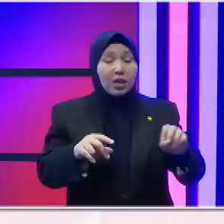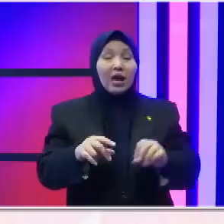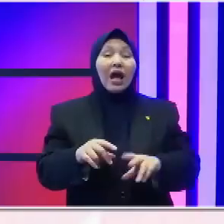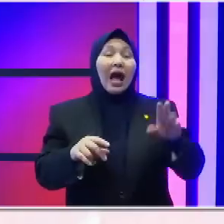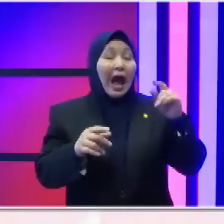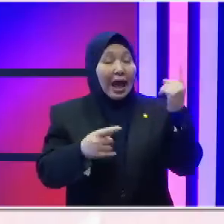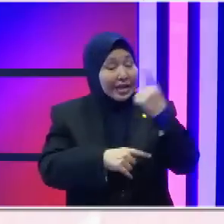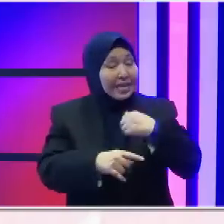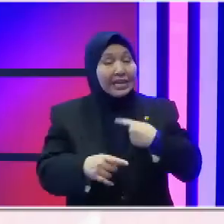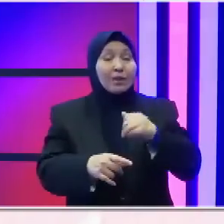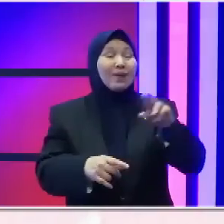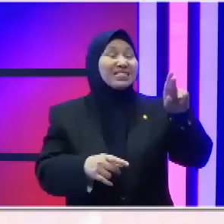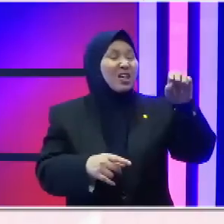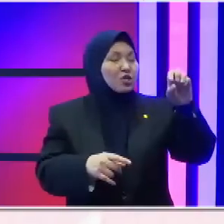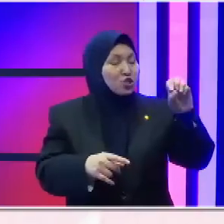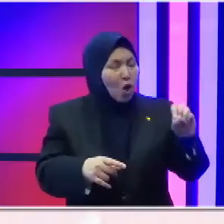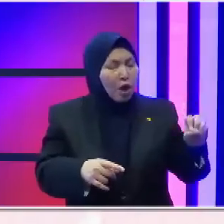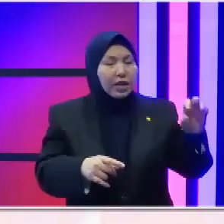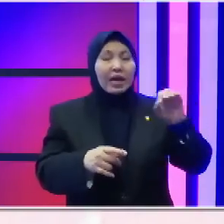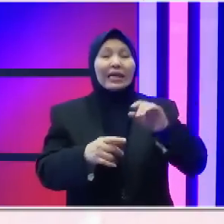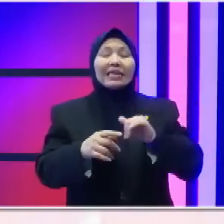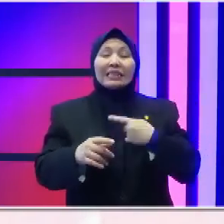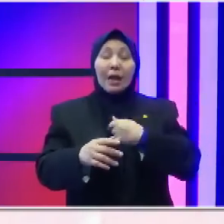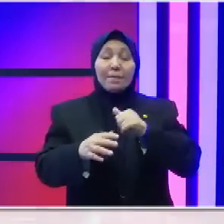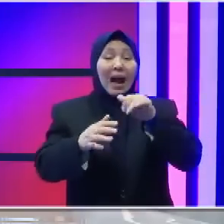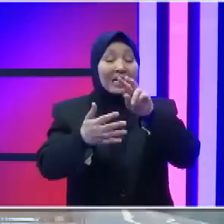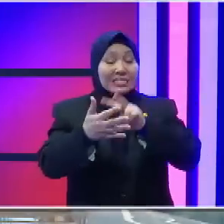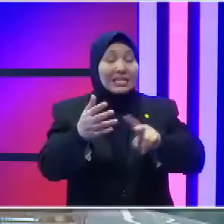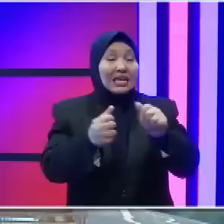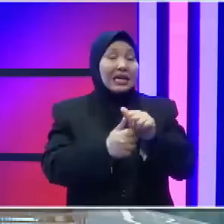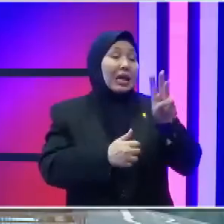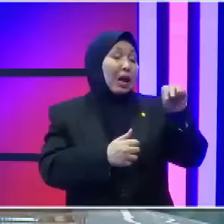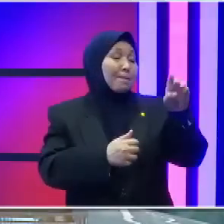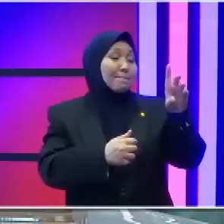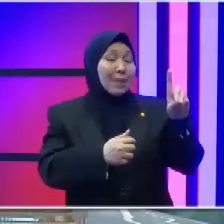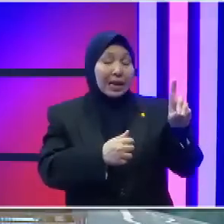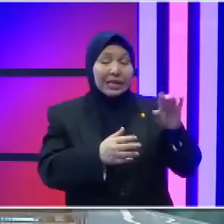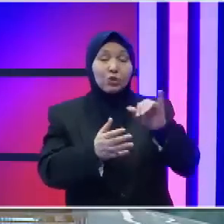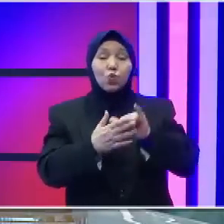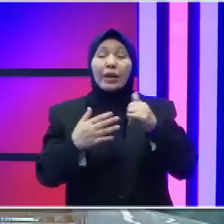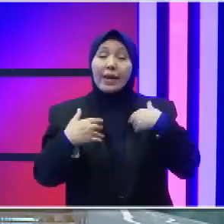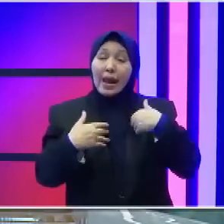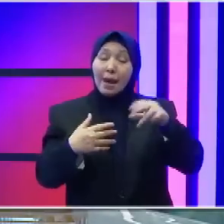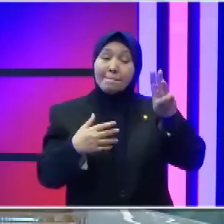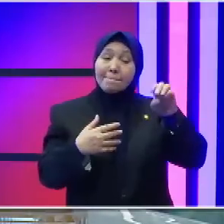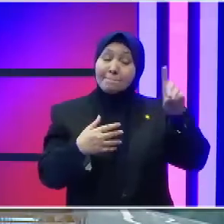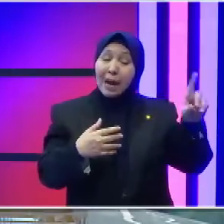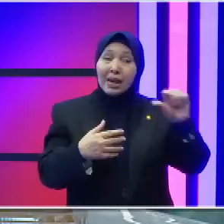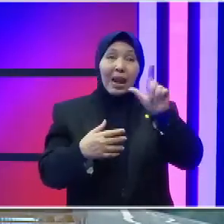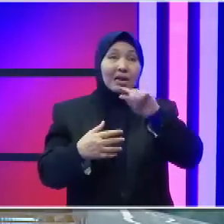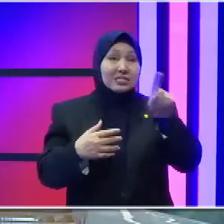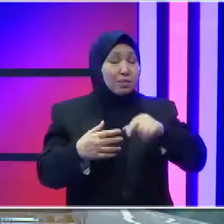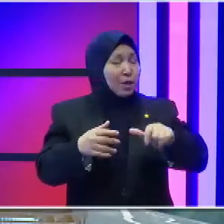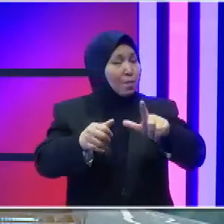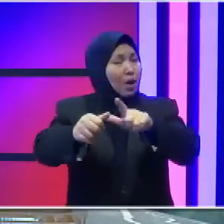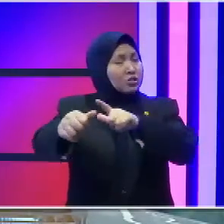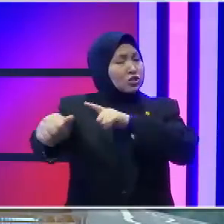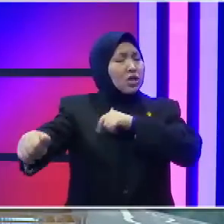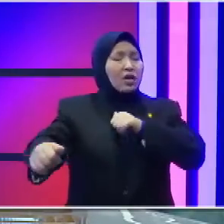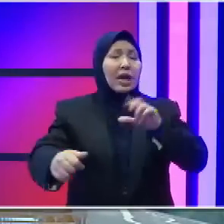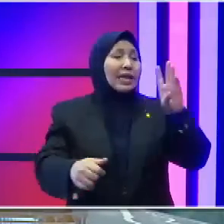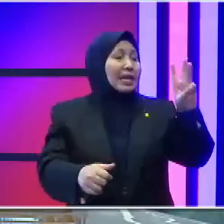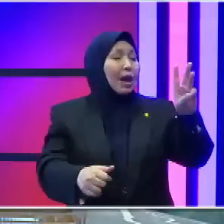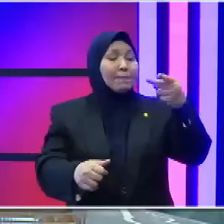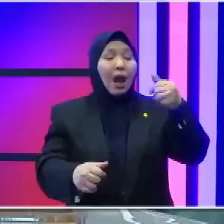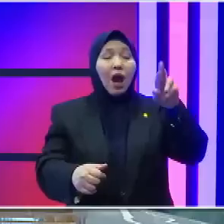Sad, tapi bukan baca Sad, kita baca dengan matnya sekali. Kita dah belajar itu adalah mat lazim yang kita baca dipanjangkan sebanyak 6